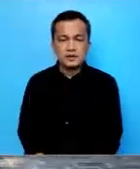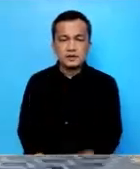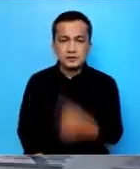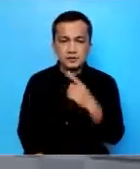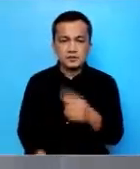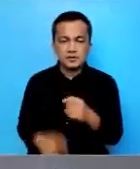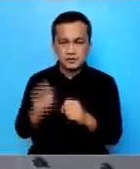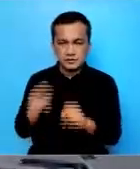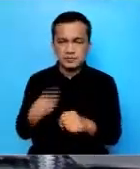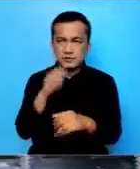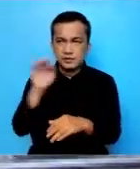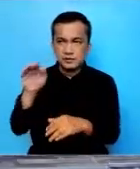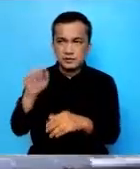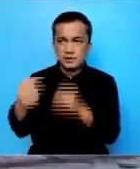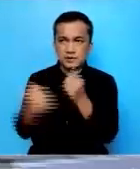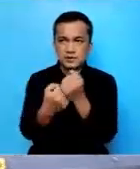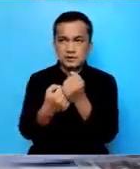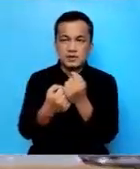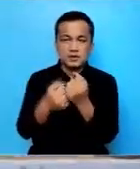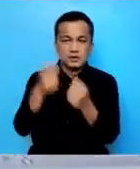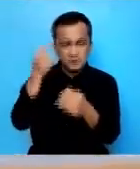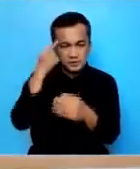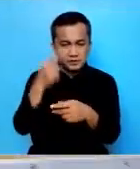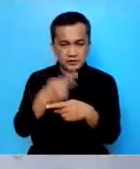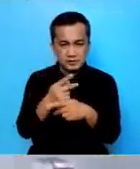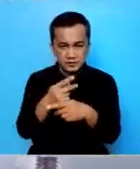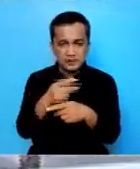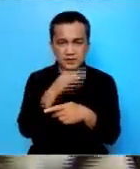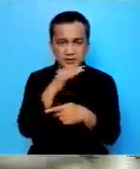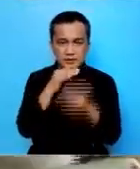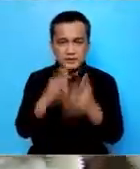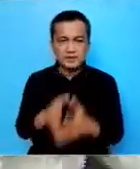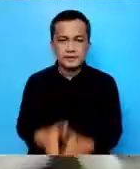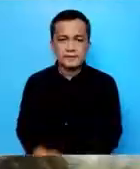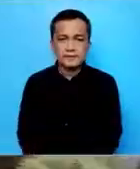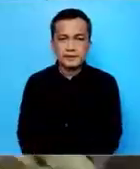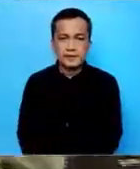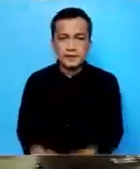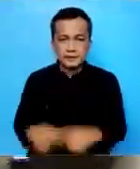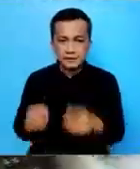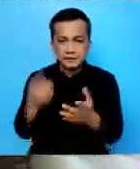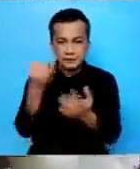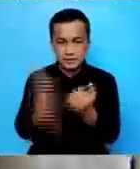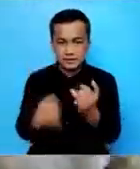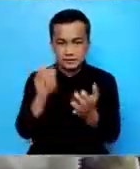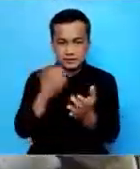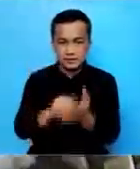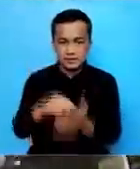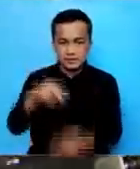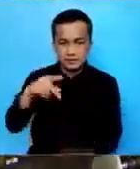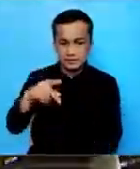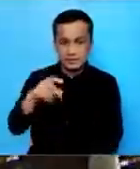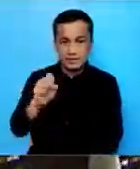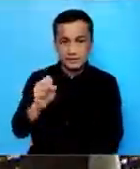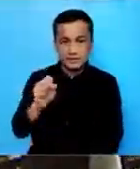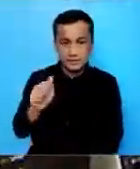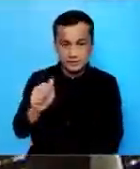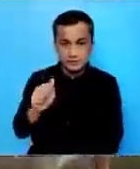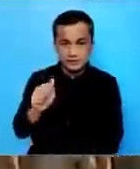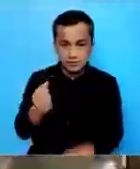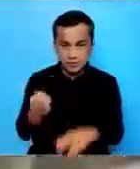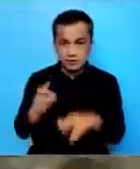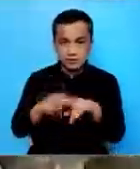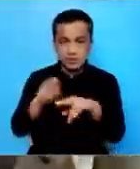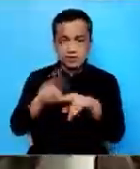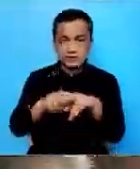ang pamahalaan sa mga producer, maging sa mga farmer. Pero sa huling tala ng Philippine Statistics Authority, tumaas pa ang